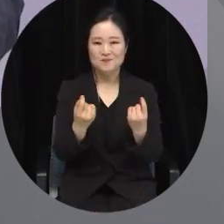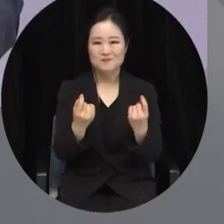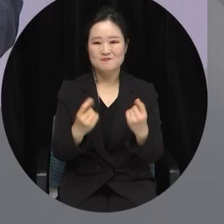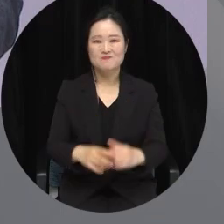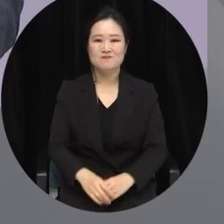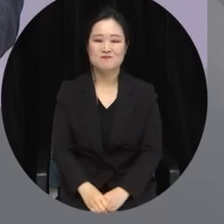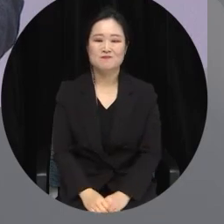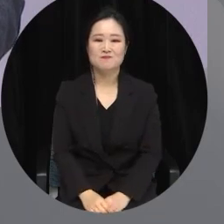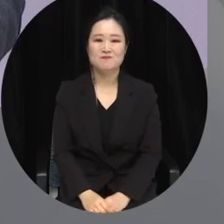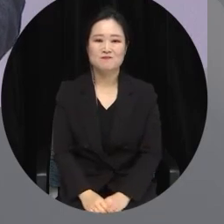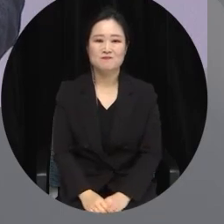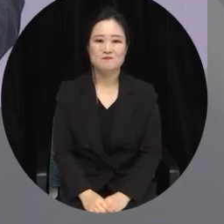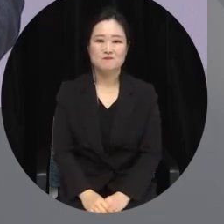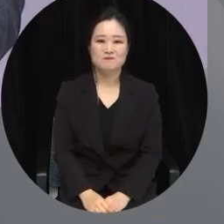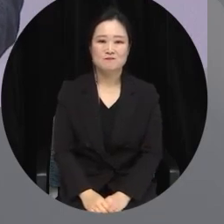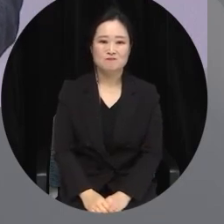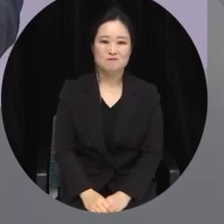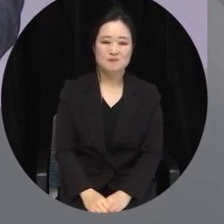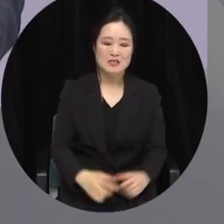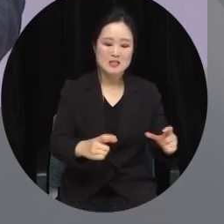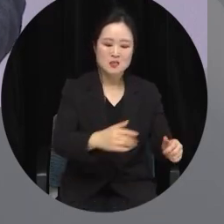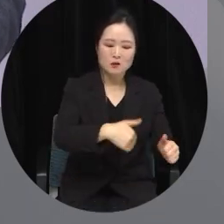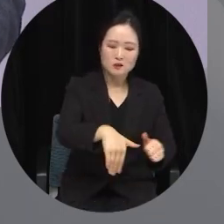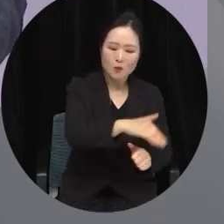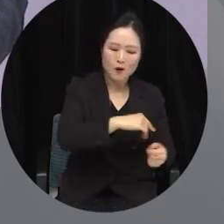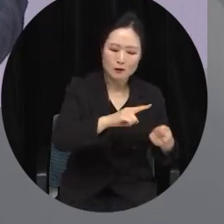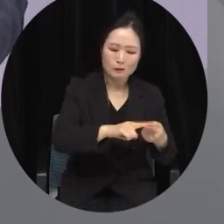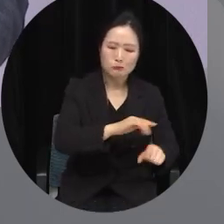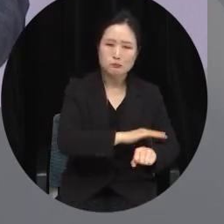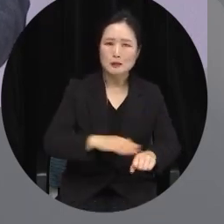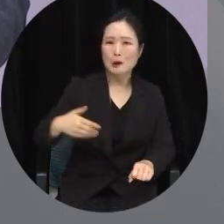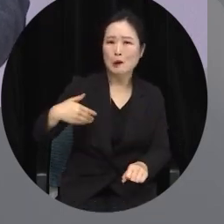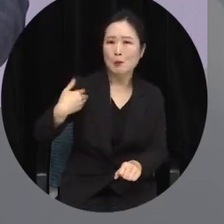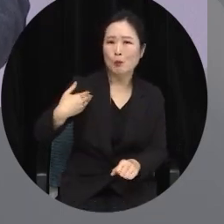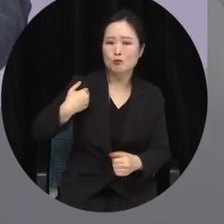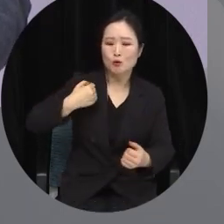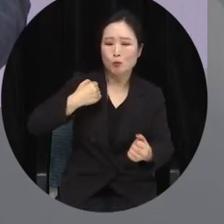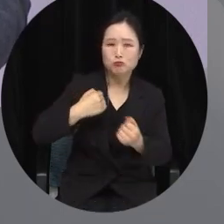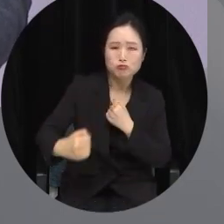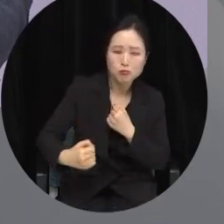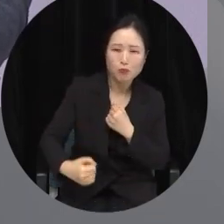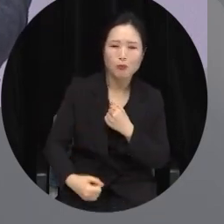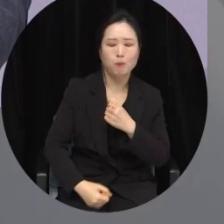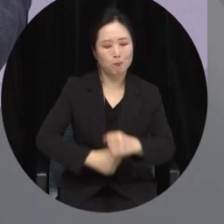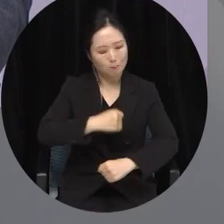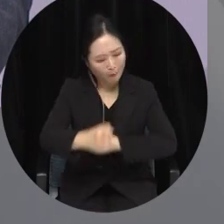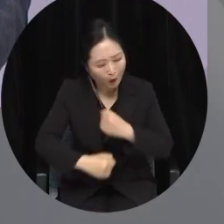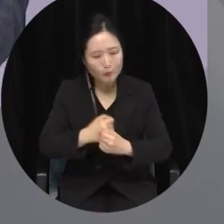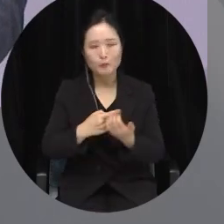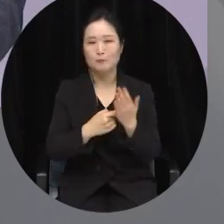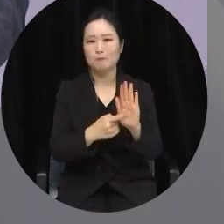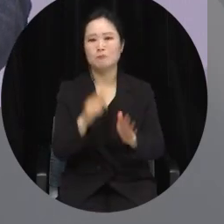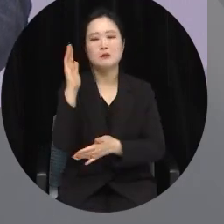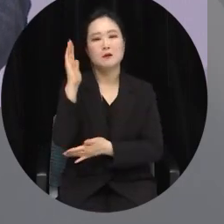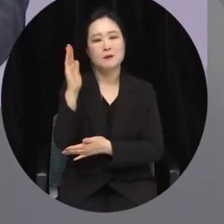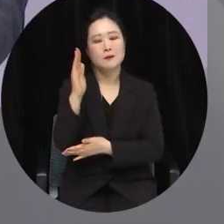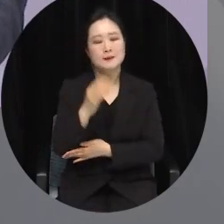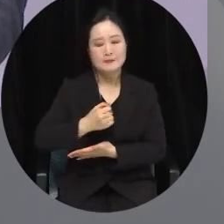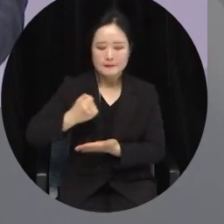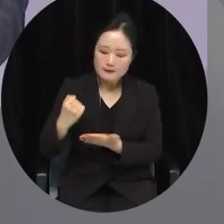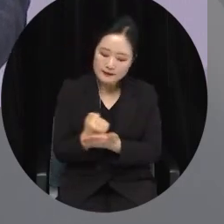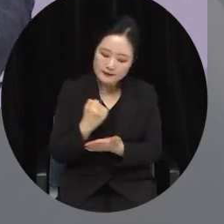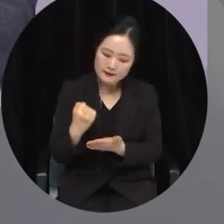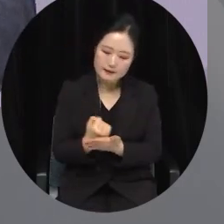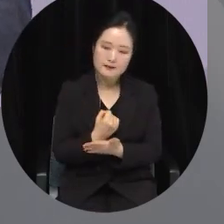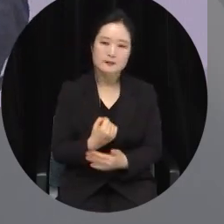현지 사정도 전혀 그 잘 모르는 상태에서 좀 얼토당토하면 정책이 발표된 게 참으로 유감스럽단 말씀을